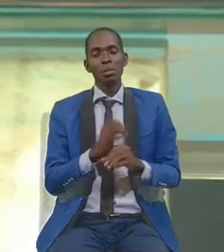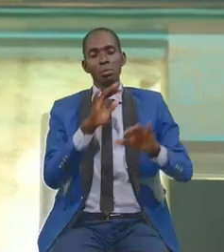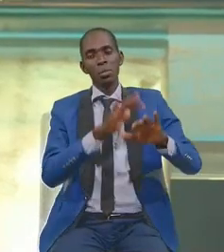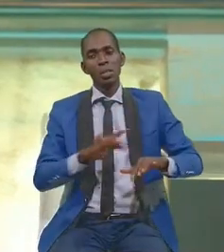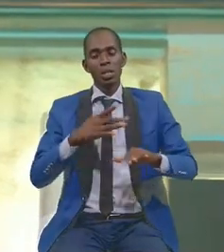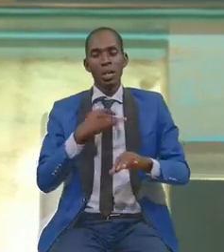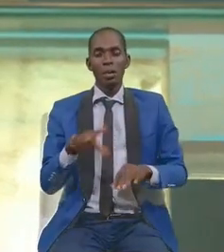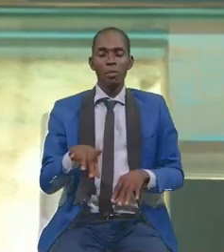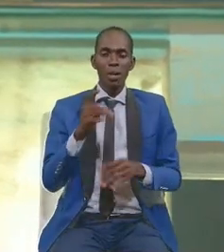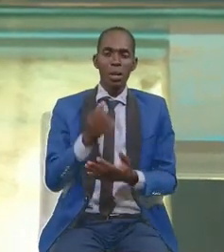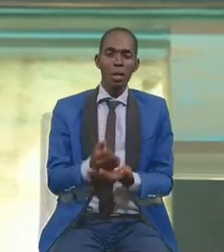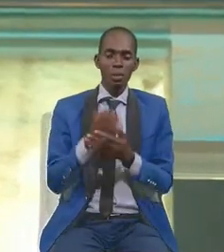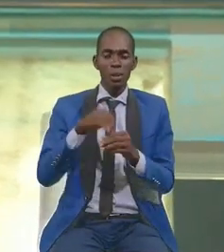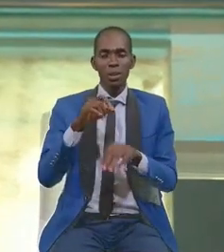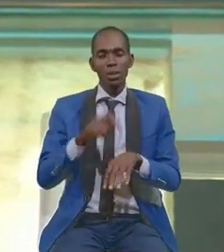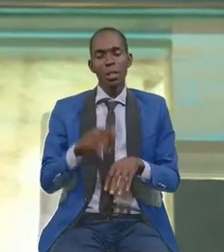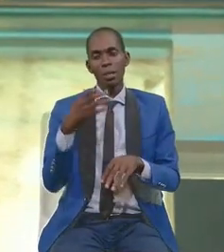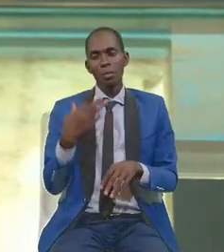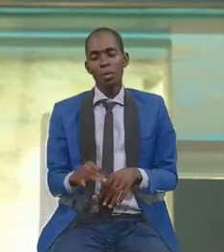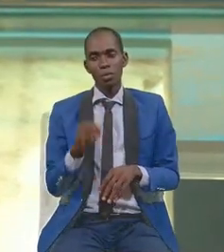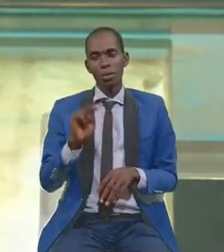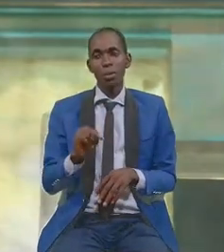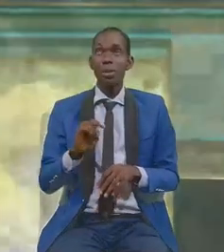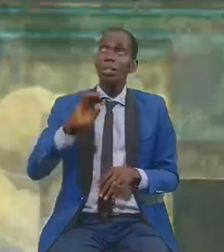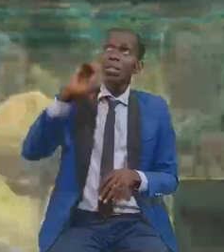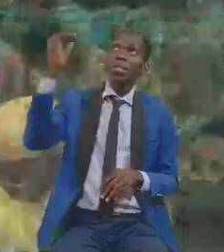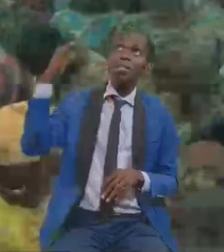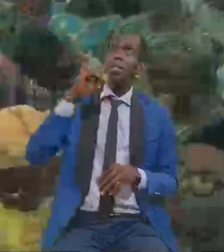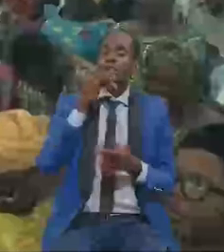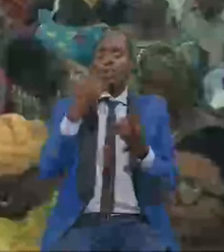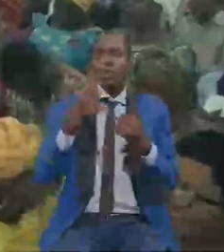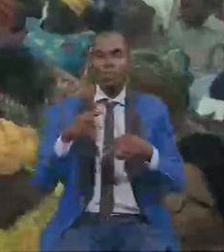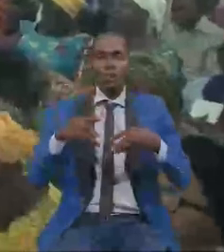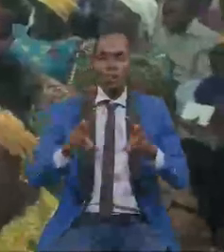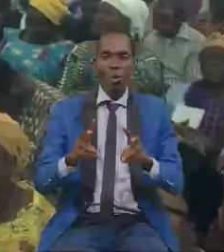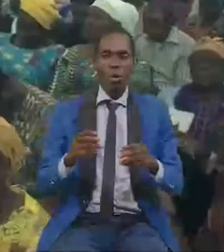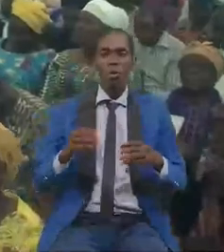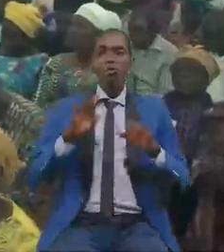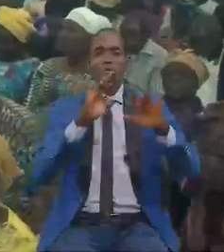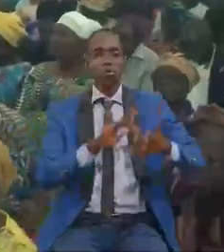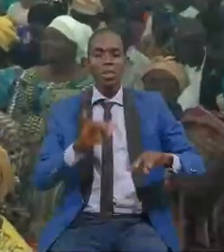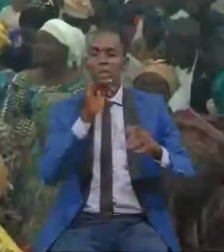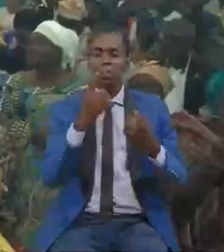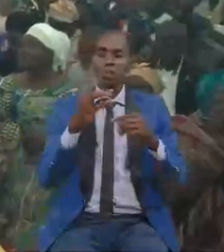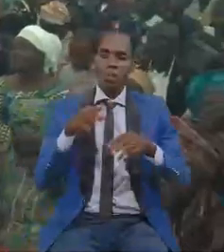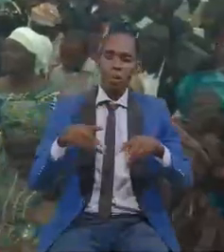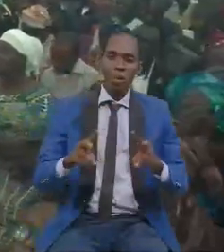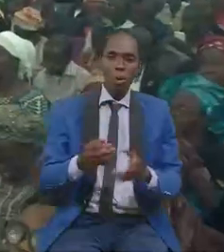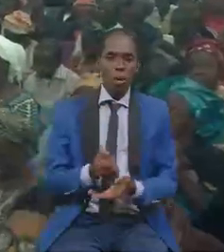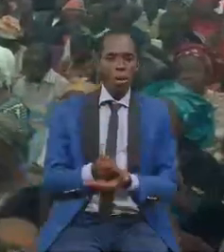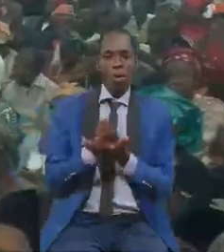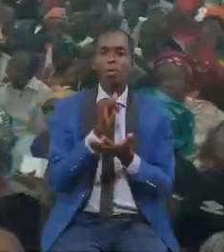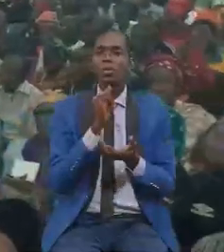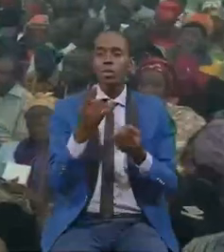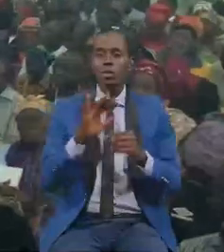nos besoins. Vous aurez la miséricorde, la grâce vous arrivera, le secours vous arrivera, les prières exaucées